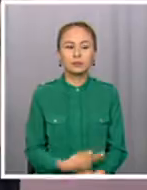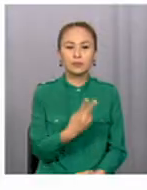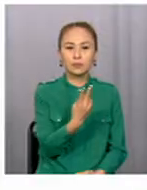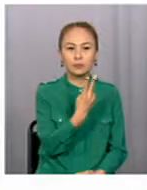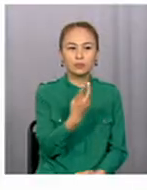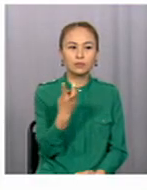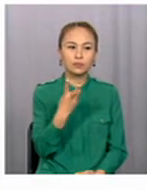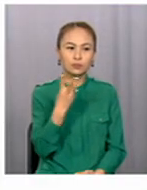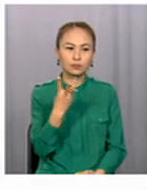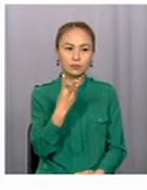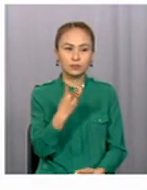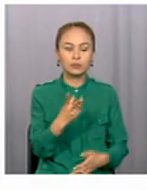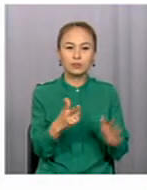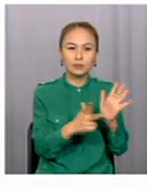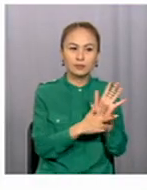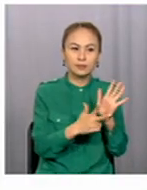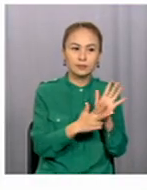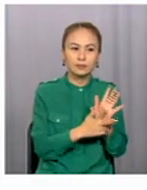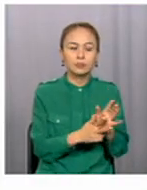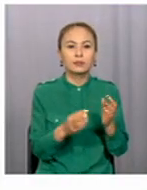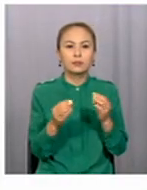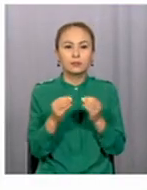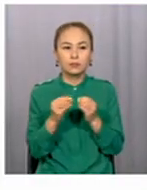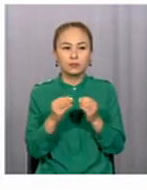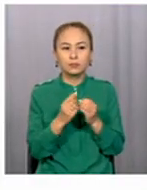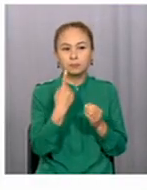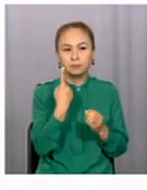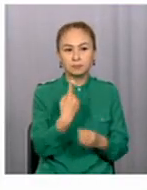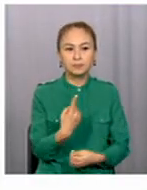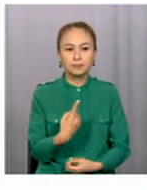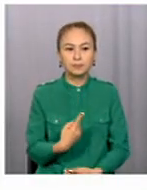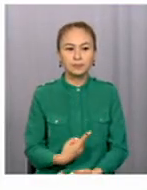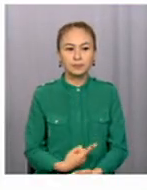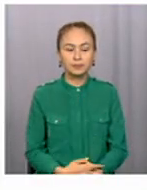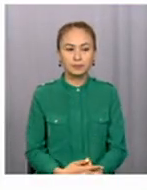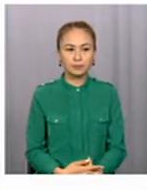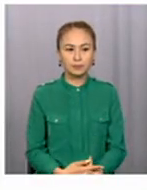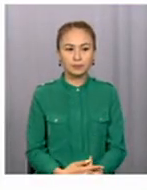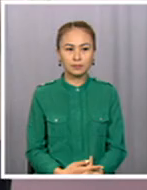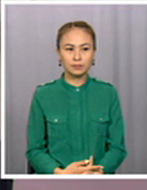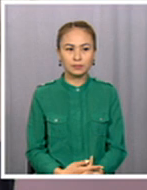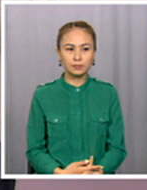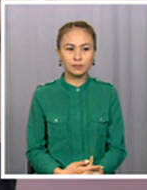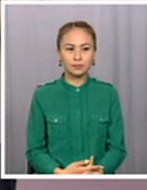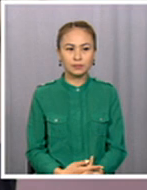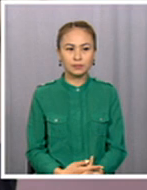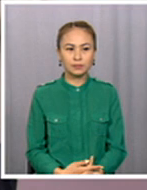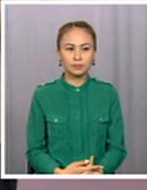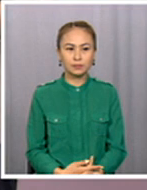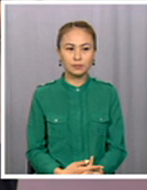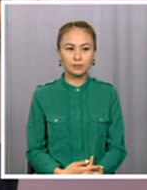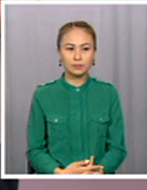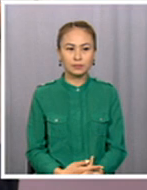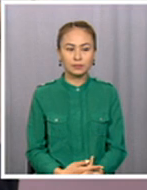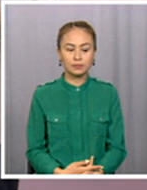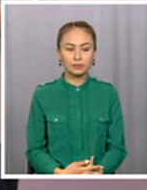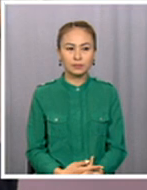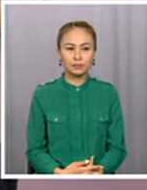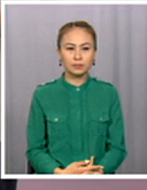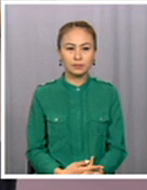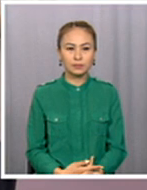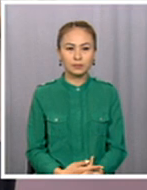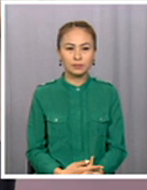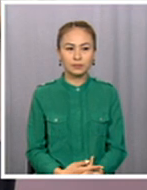екінші, үшінші, сегіз, он және бір. Бұларға қандай сұрақтар